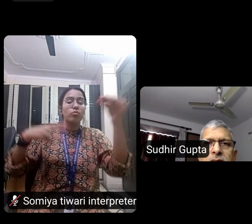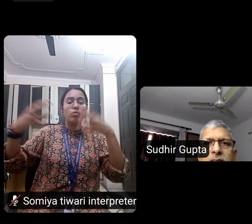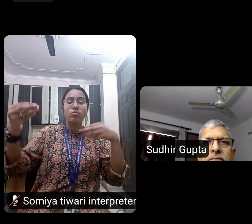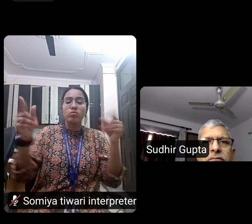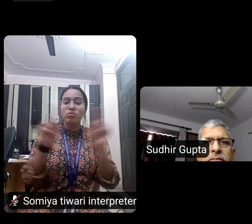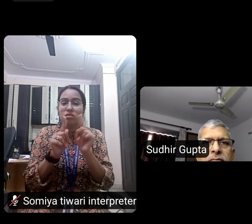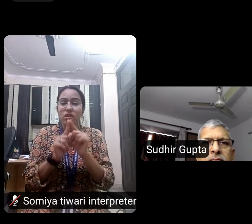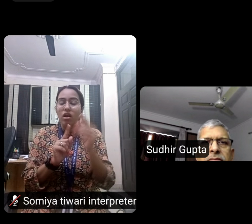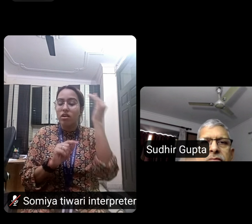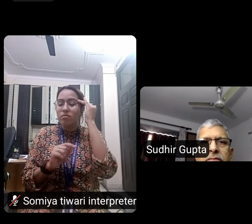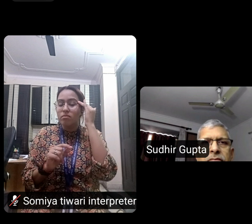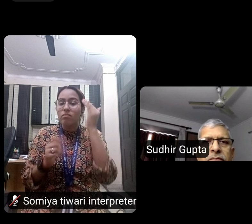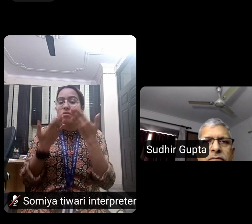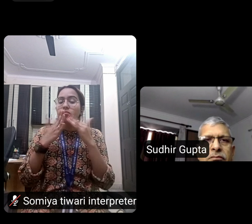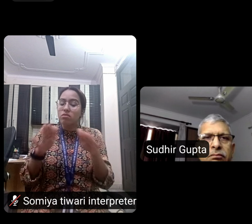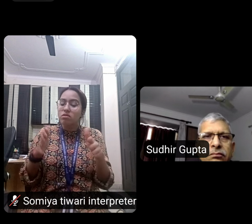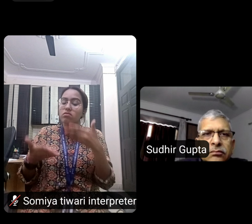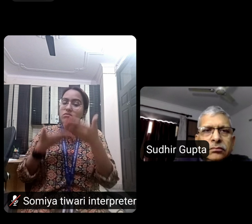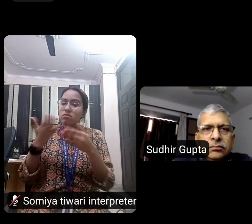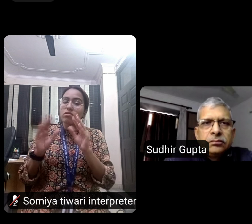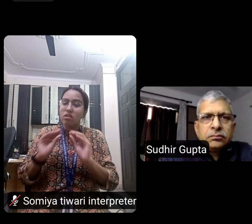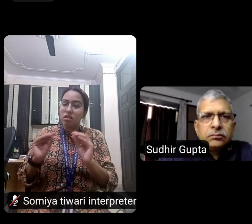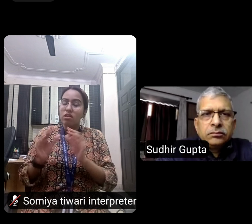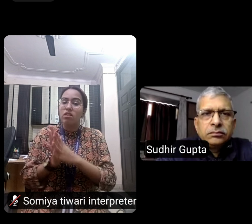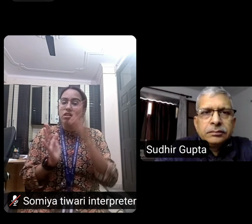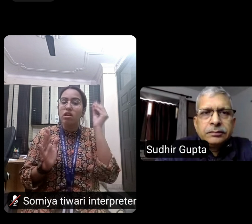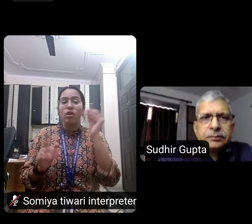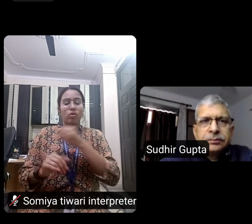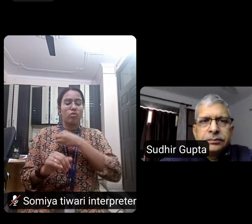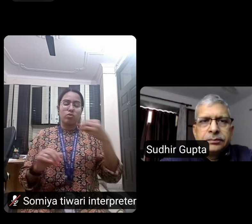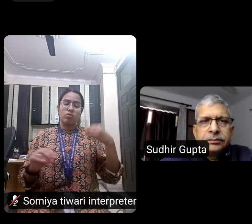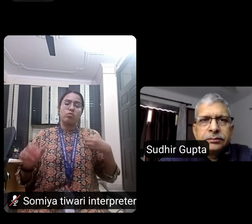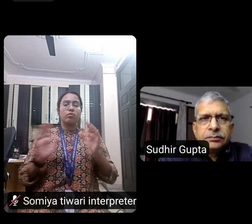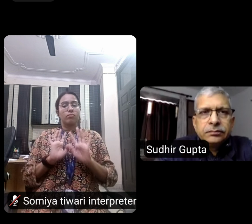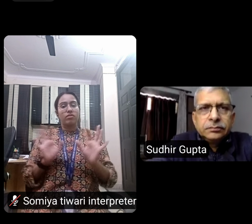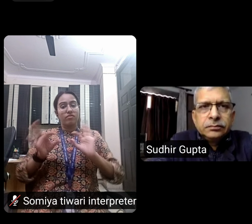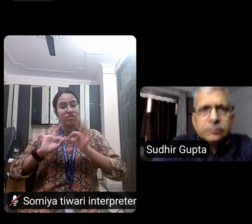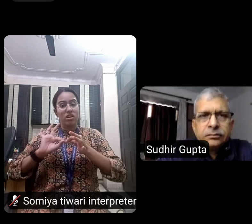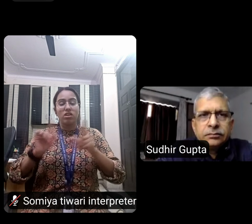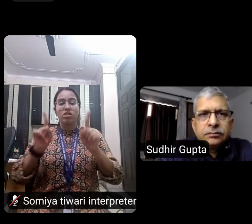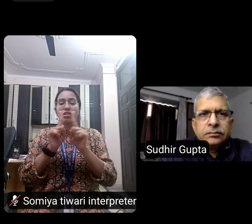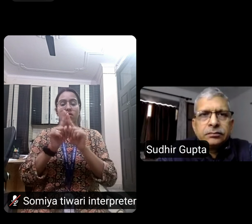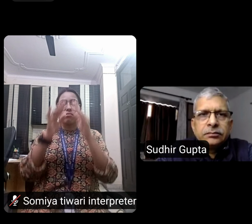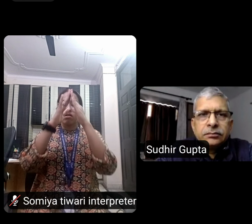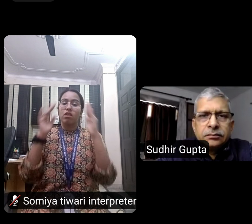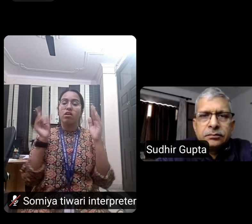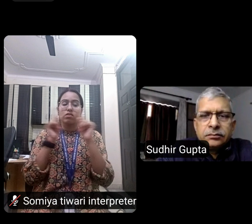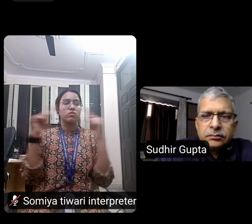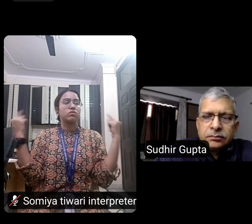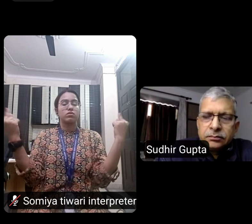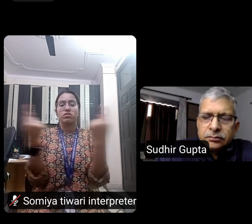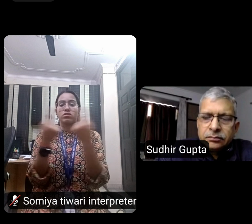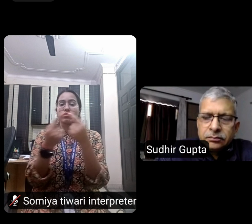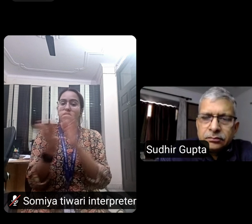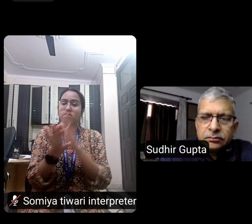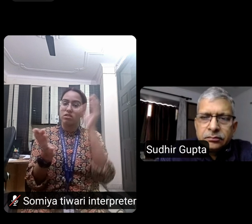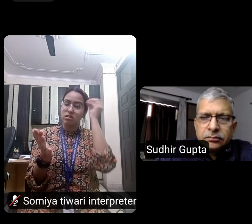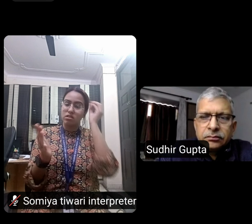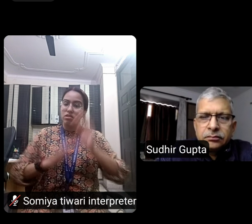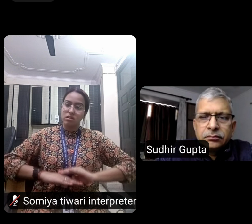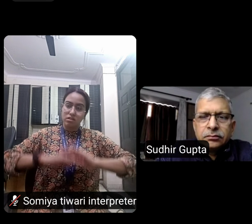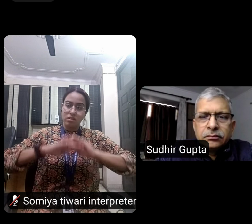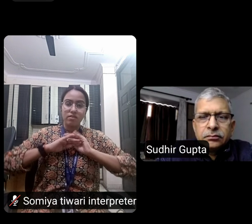बच्चे को वाकिफ करवाइए, नॉट ओनली इन द क्लिनिकल सेटिंग और घर के चार दीवारी से जो लर्निंग होती है उससे